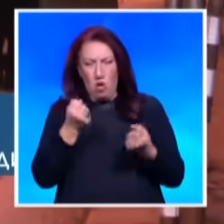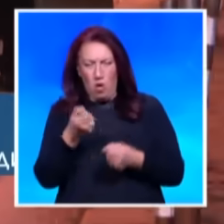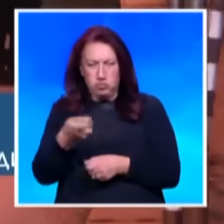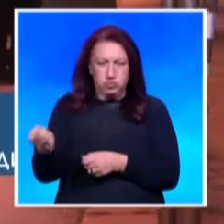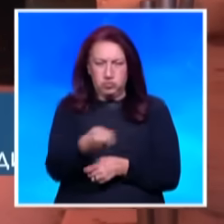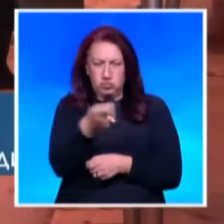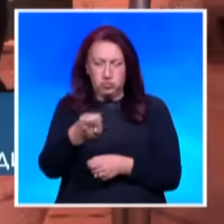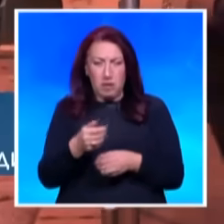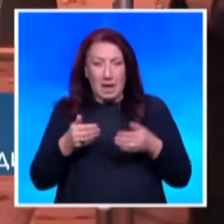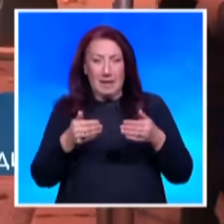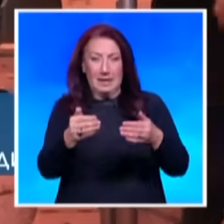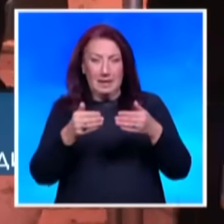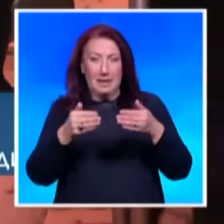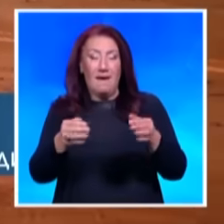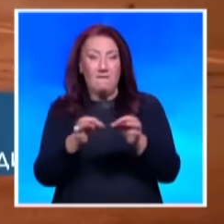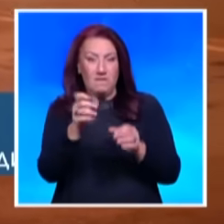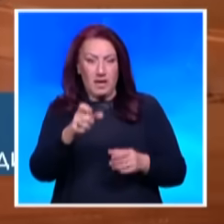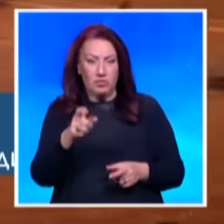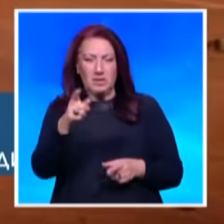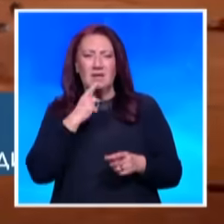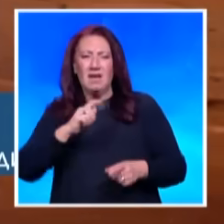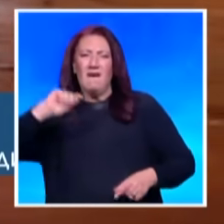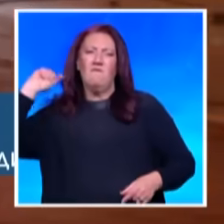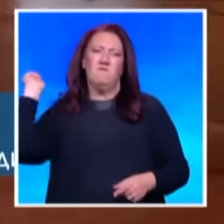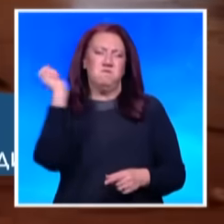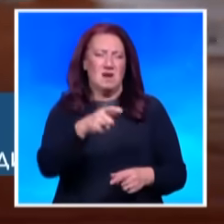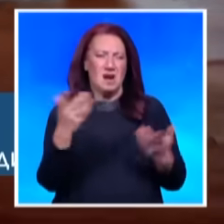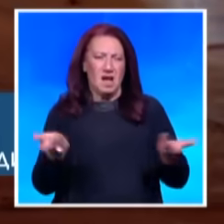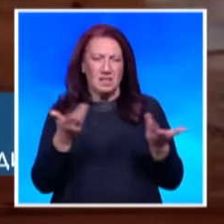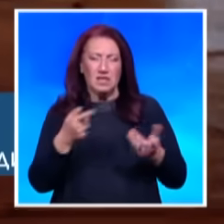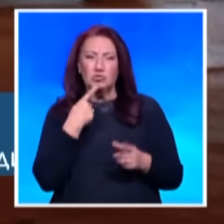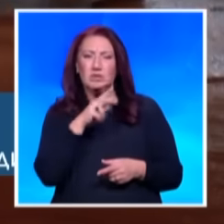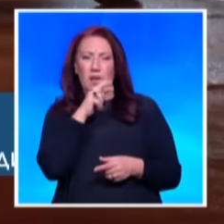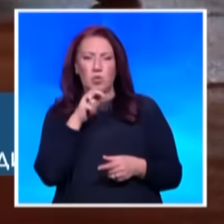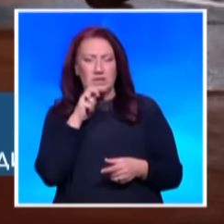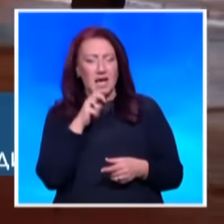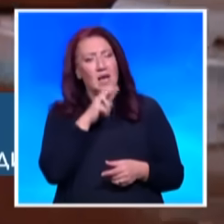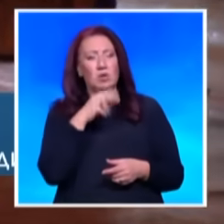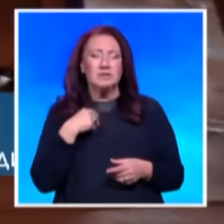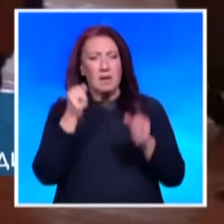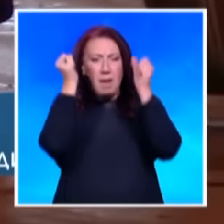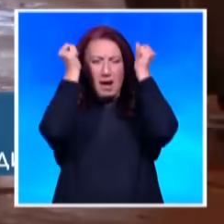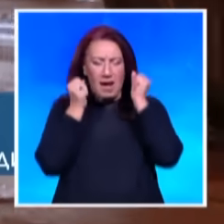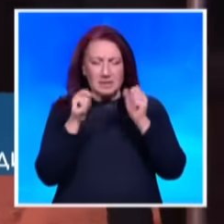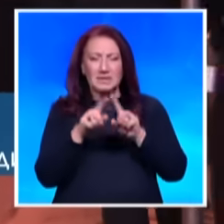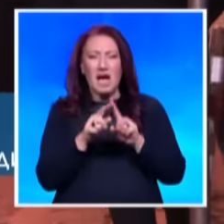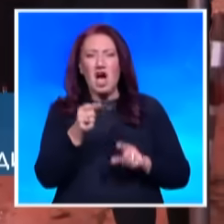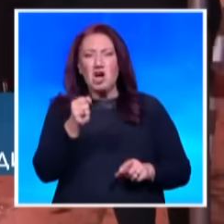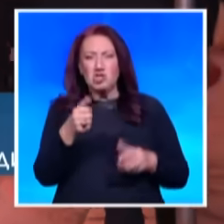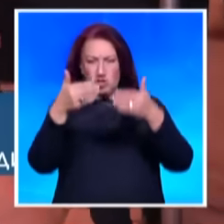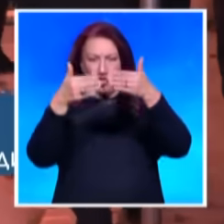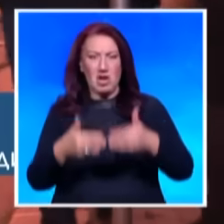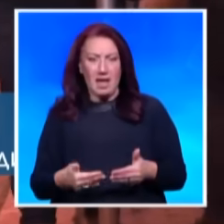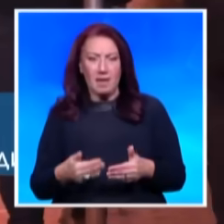хвърлят предмети по полицаите. Те, виждате се, с каски, имат и шлемове, с които да се защитават, хвърлят всякакви предмети и